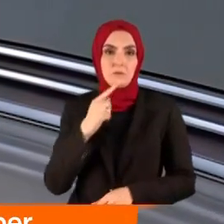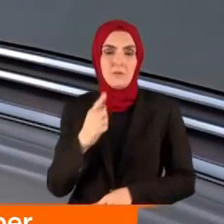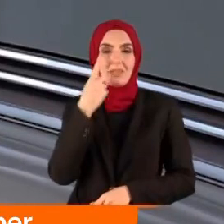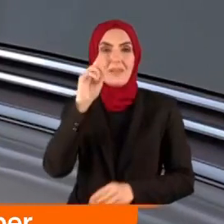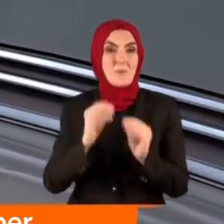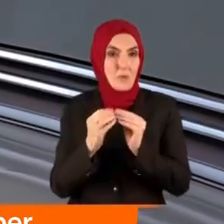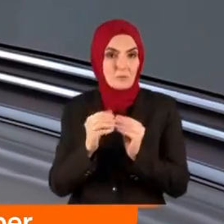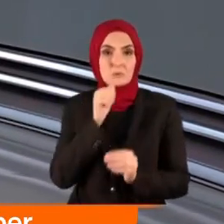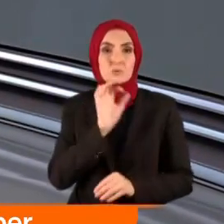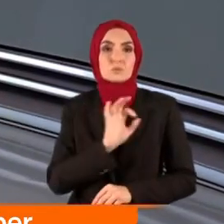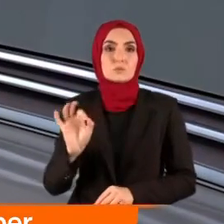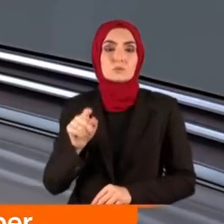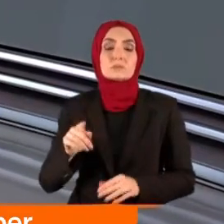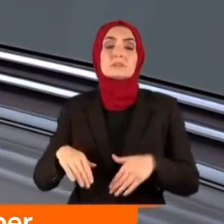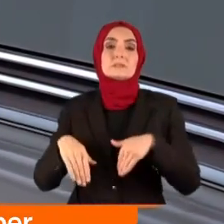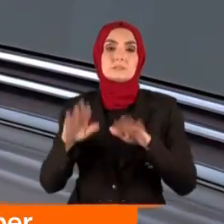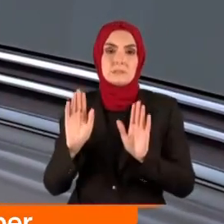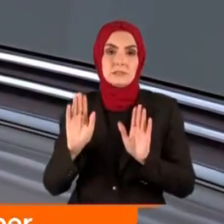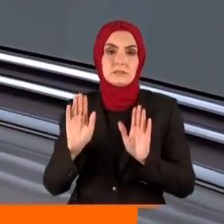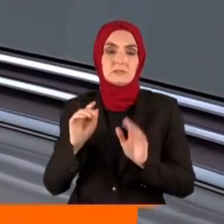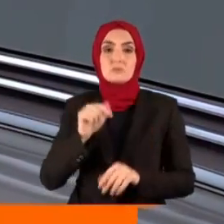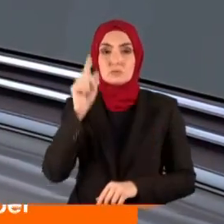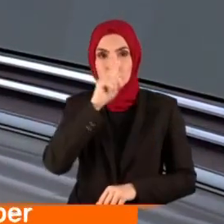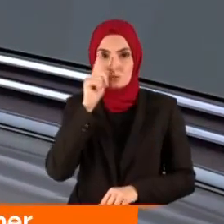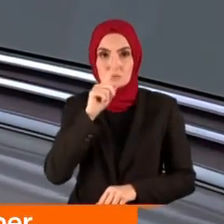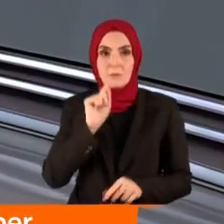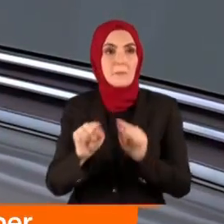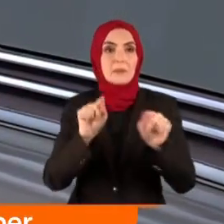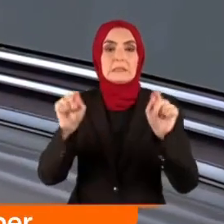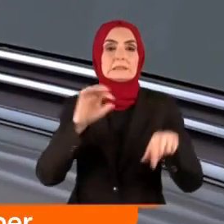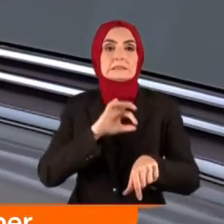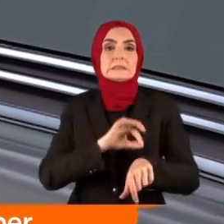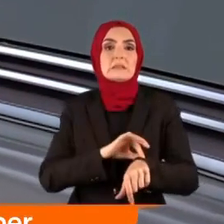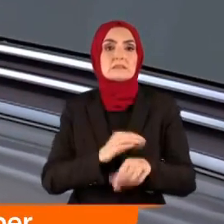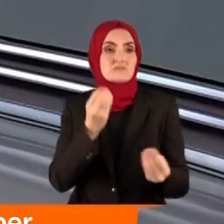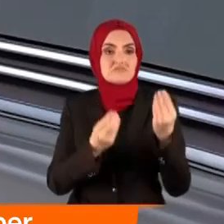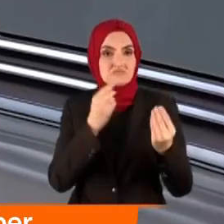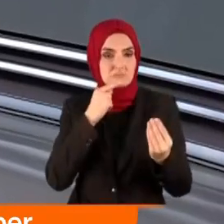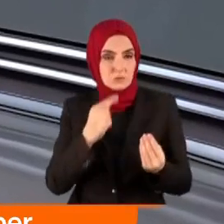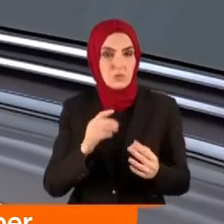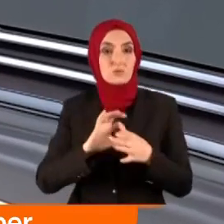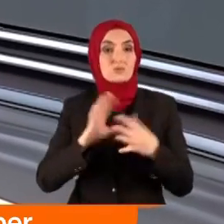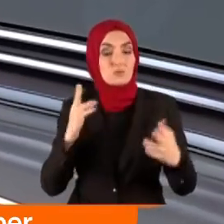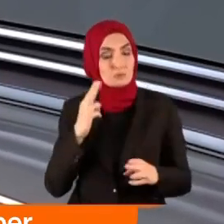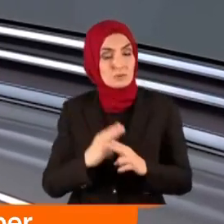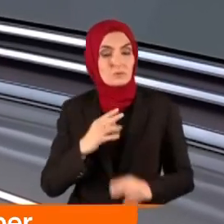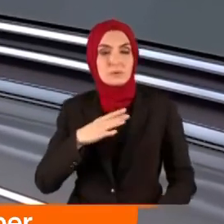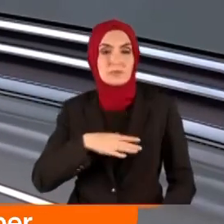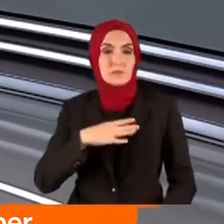değil. Bu durumun köyde salgın hastalıklara neden olduğunu söylüyor ve bir an önce çözüm istiyorlar.